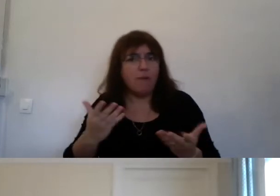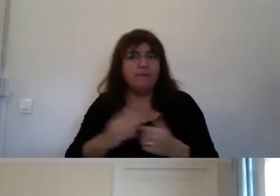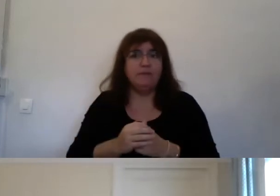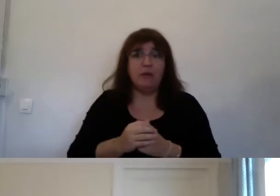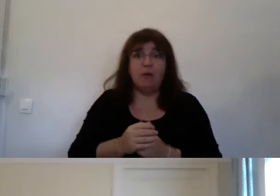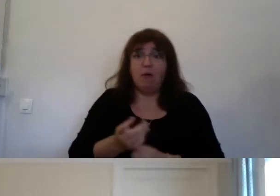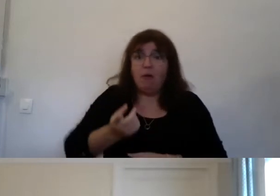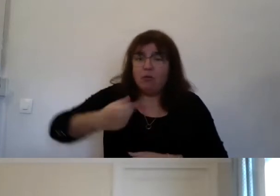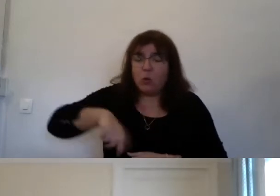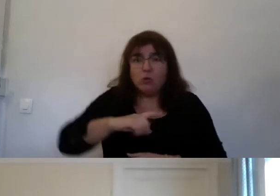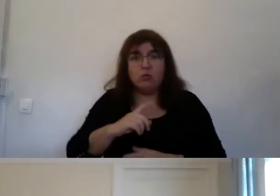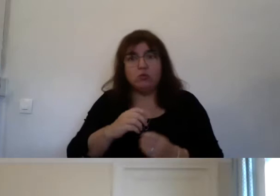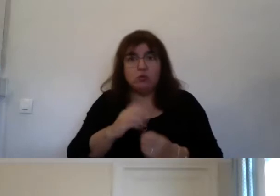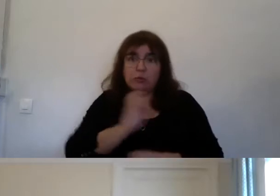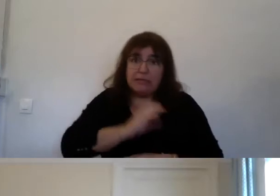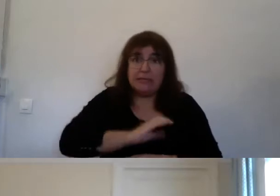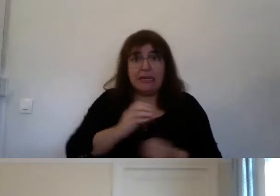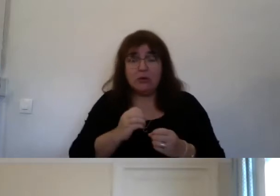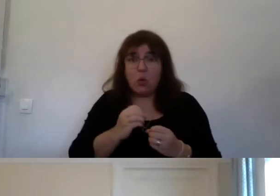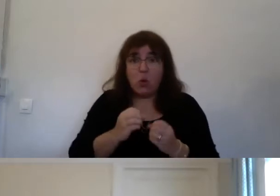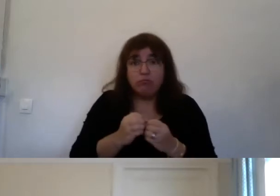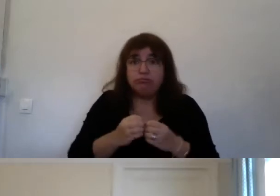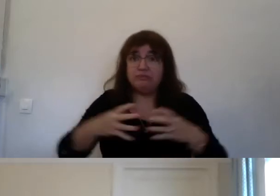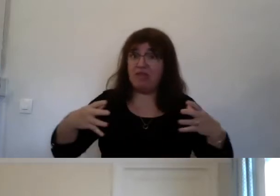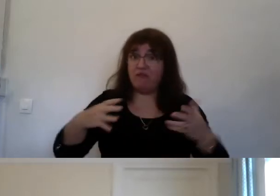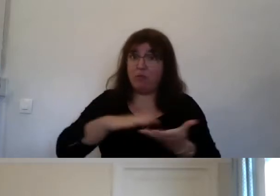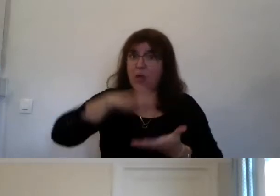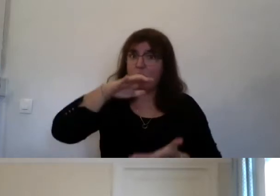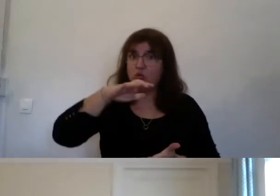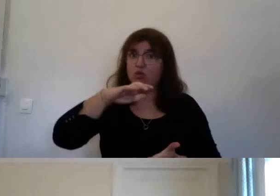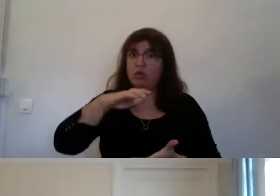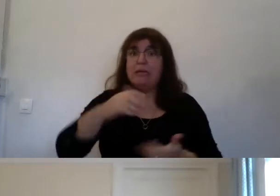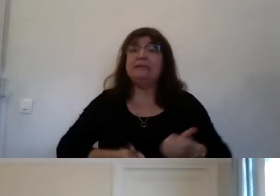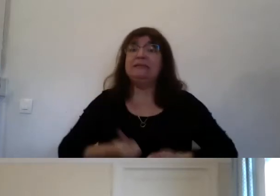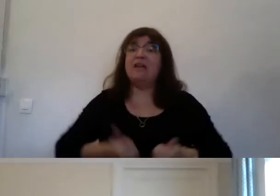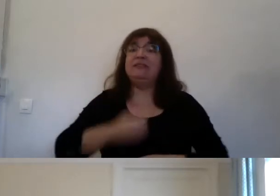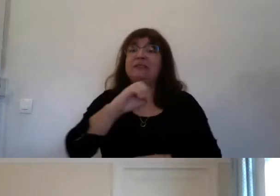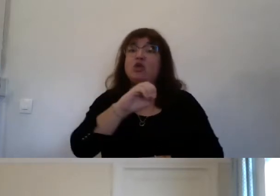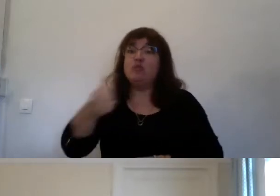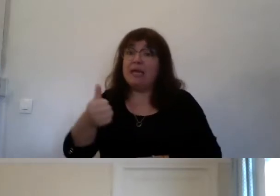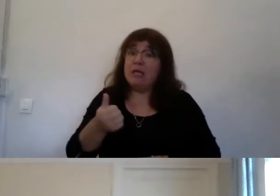disposition, que nous avons développées, que tout le service numérique a pu développer, et que ces éléments-là ont pu être